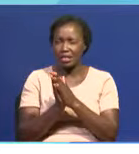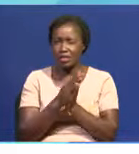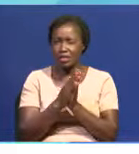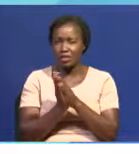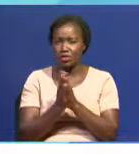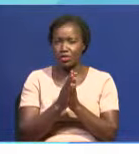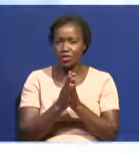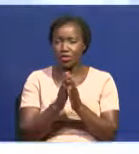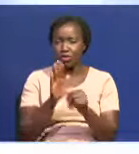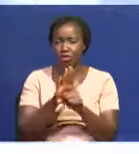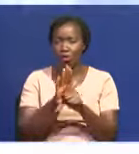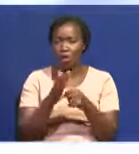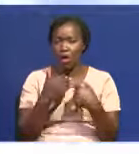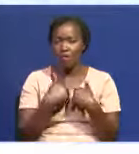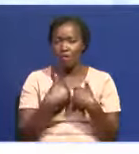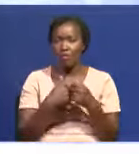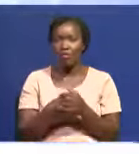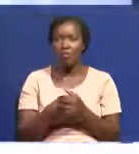taarifa hiyo.